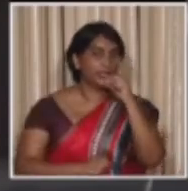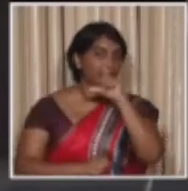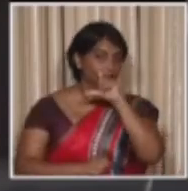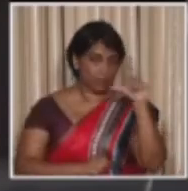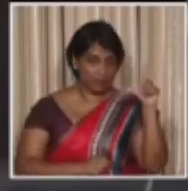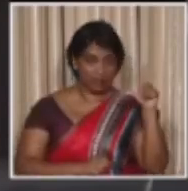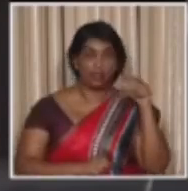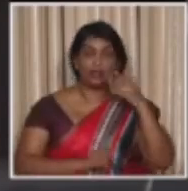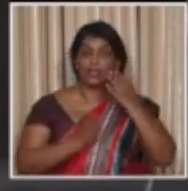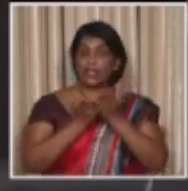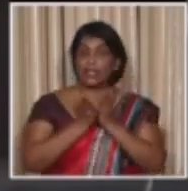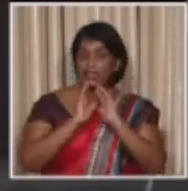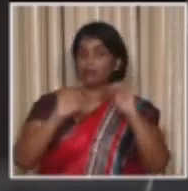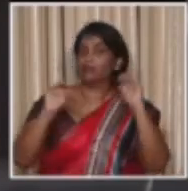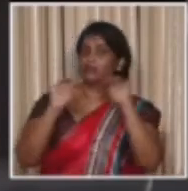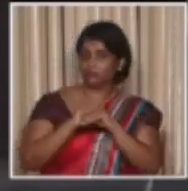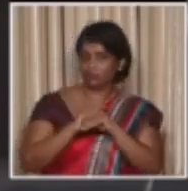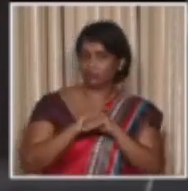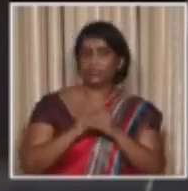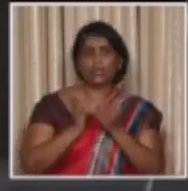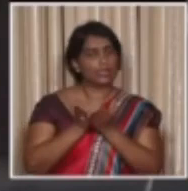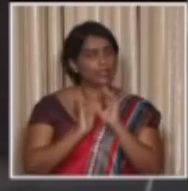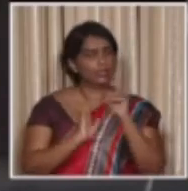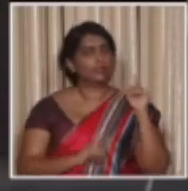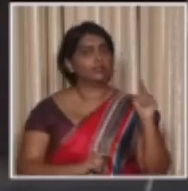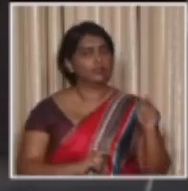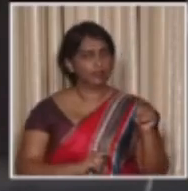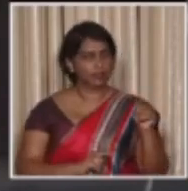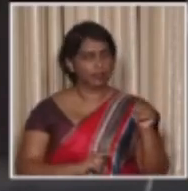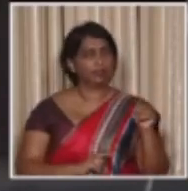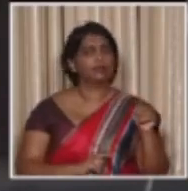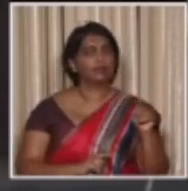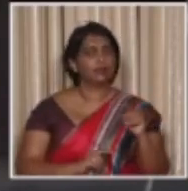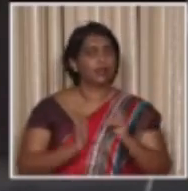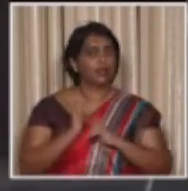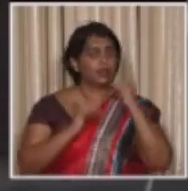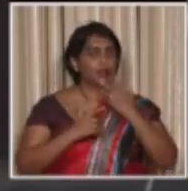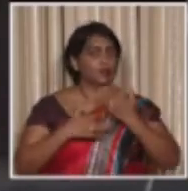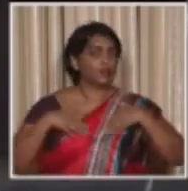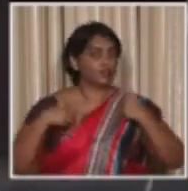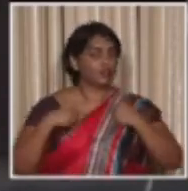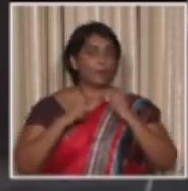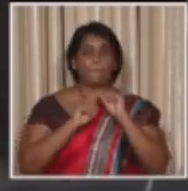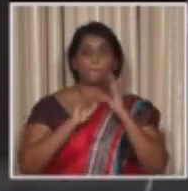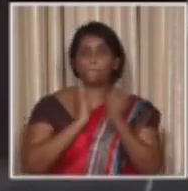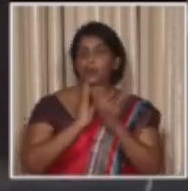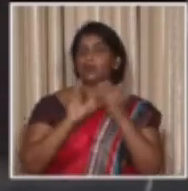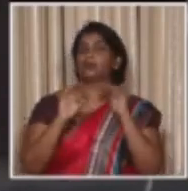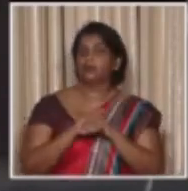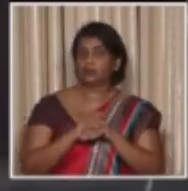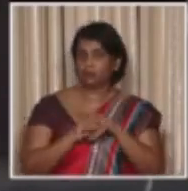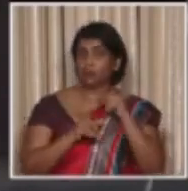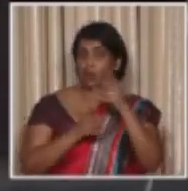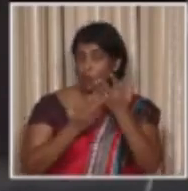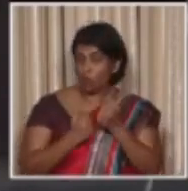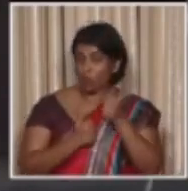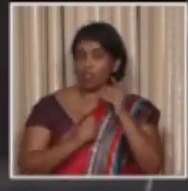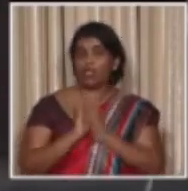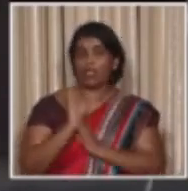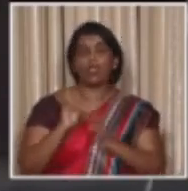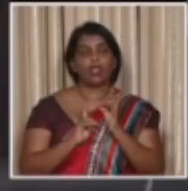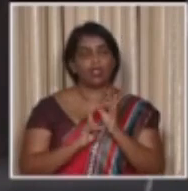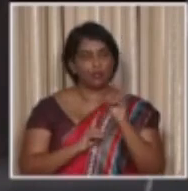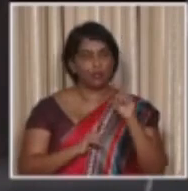2017 දී ඉන්දියාව ඇතුල් කළා. ඉන්දියාවේ ජාතික සෞඛ්‍ය ප්‍රතිපත්තිය ඇතුල් කළා. ඒ ගැන ඕනනම් ඇමතුමනි